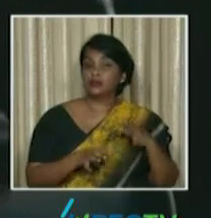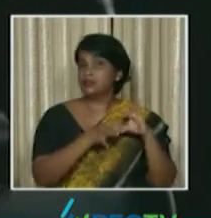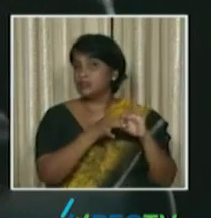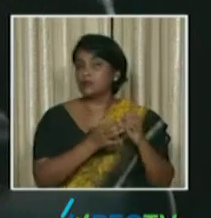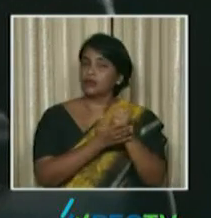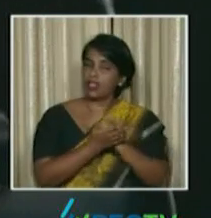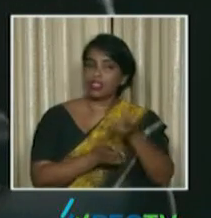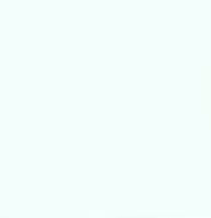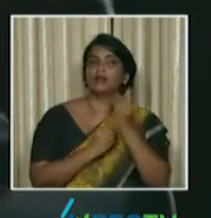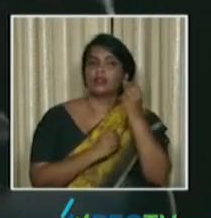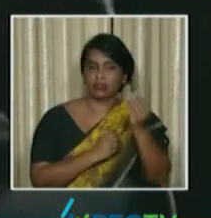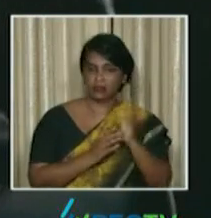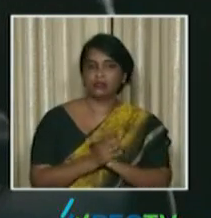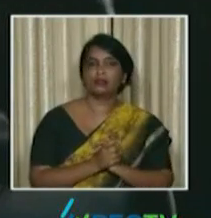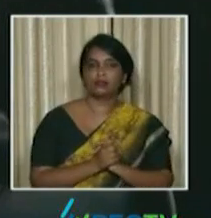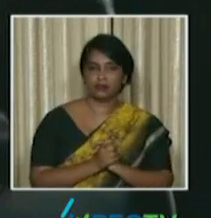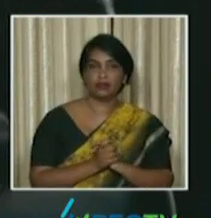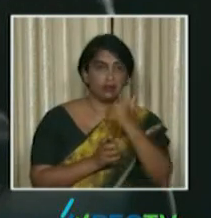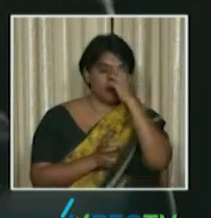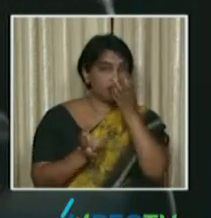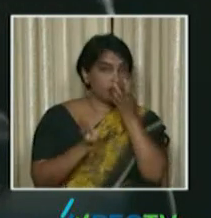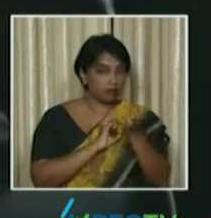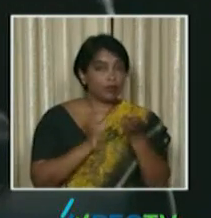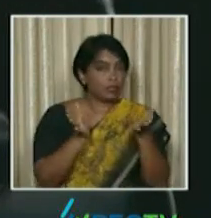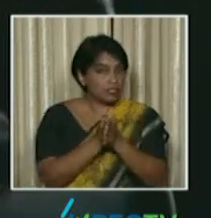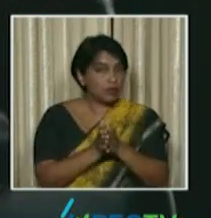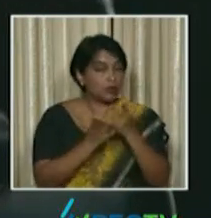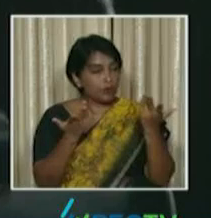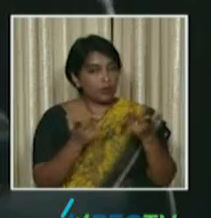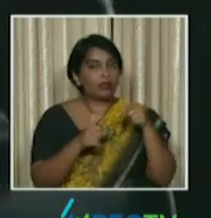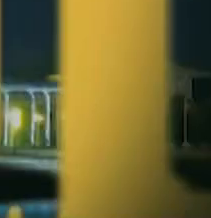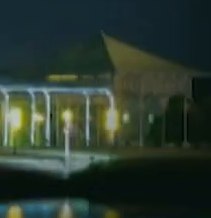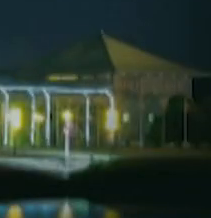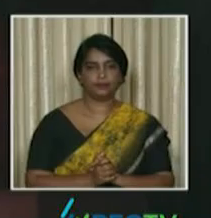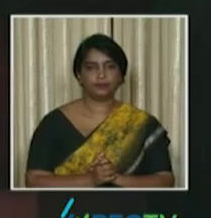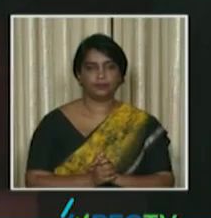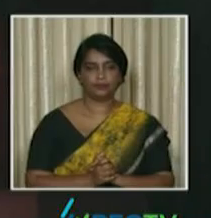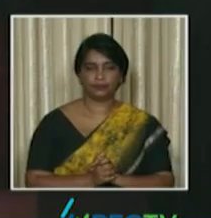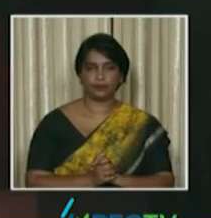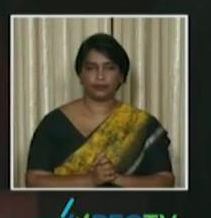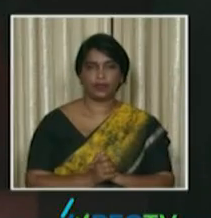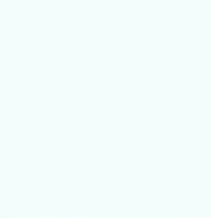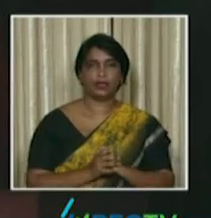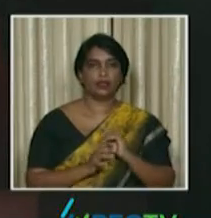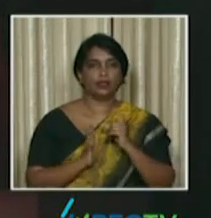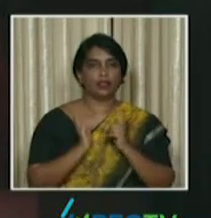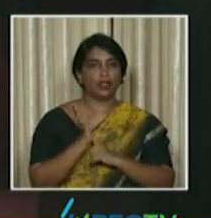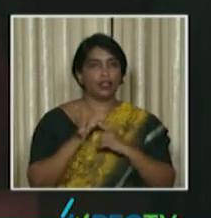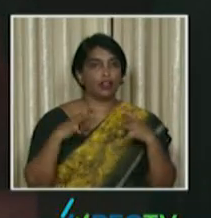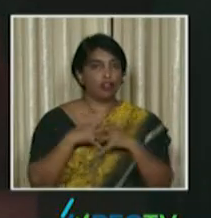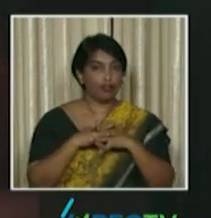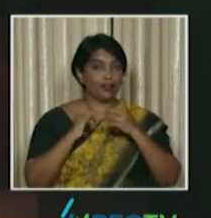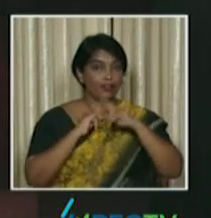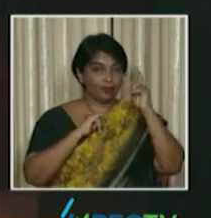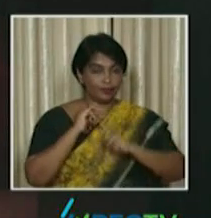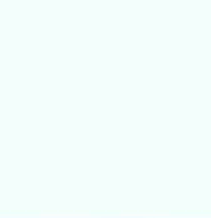හැම කෙනෙකුට දඬුවම් ලබා දිය යුතු වෙනවා. ඒ නිසා පාස්කු පාරයට සම්බන්ධ කවුරු හරි ඉන්නවනම් දැන් නැගිටලා කතා කරන්න පුළුවන්. නීති විද්‍යාල ප්‍රවේශයට